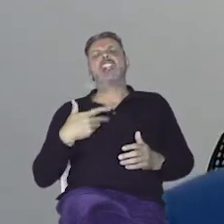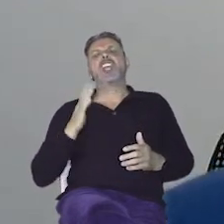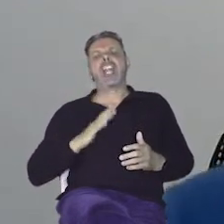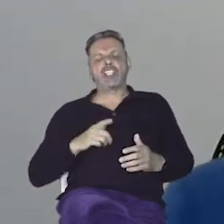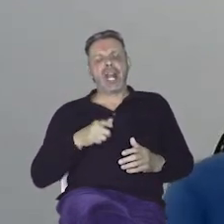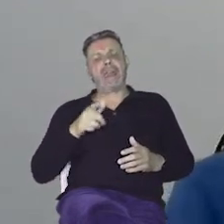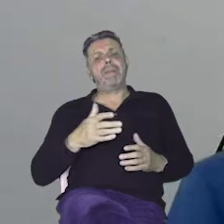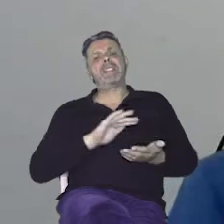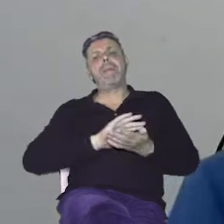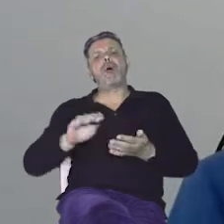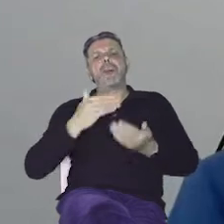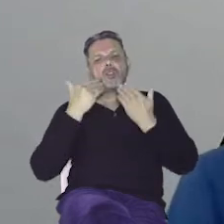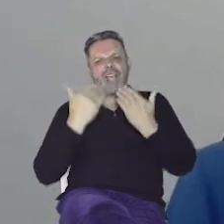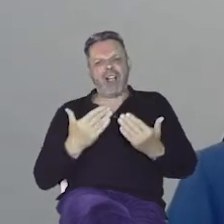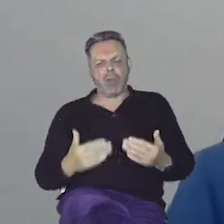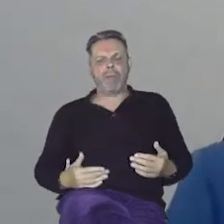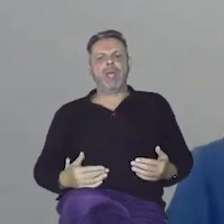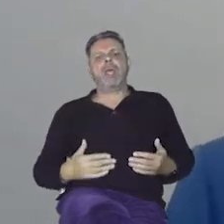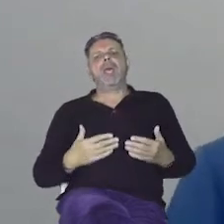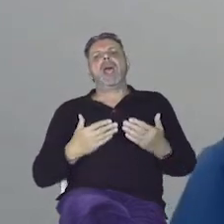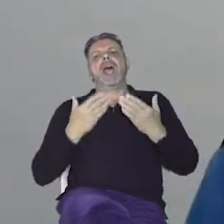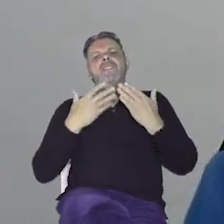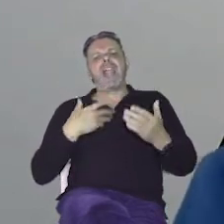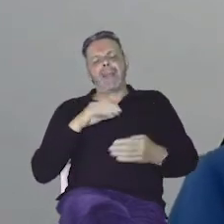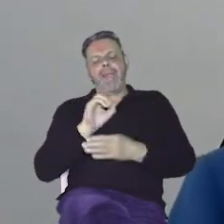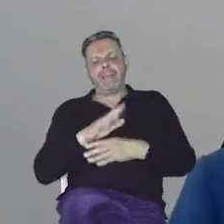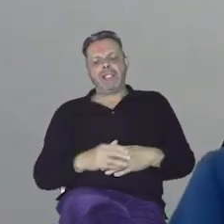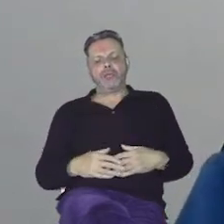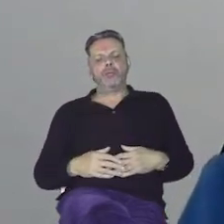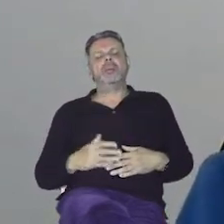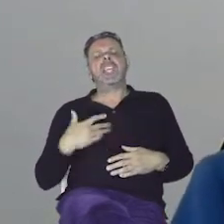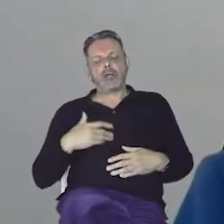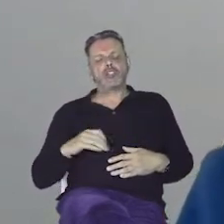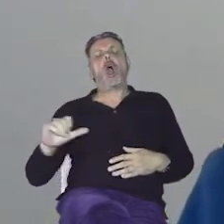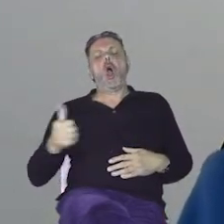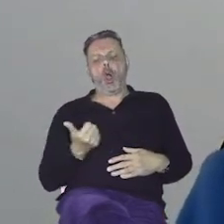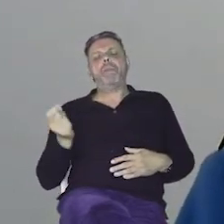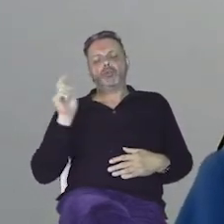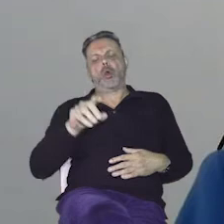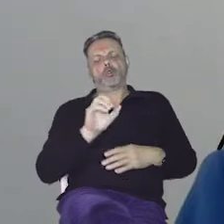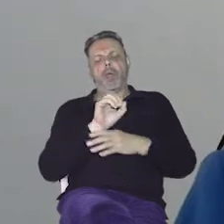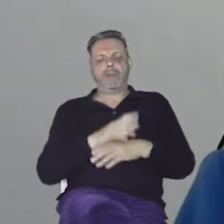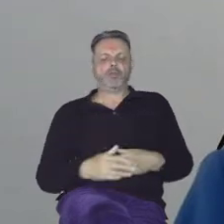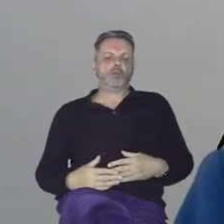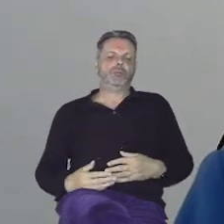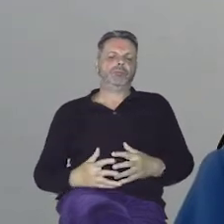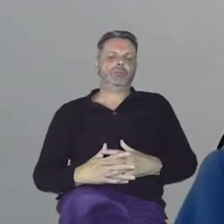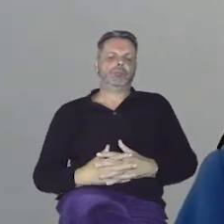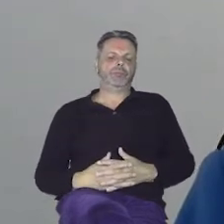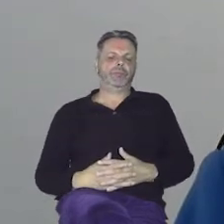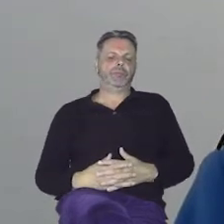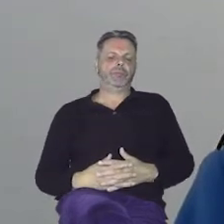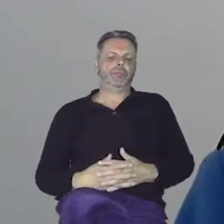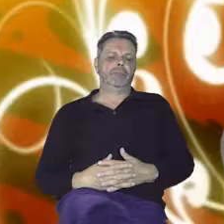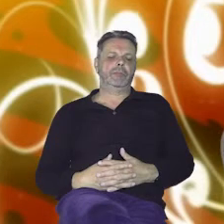posebno zahvaljujem. Hvala vam na emisiji i evo, vrlo rado ću se odazvati svaki put. I hvala vam, ja vam držim, jer